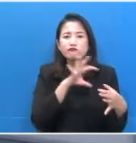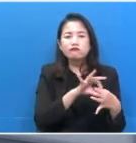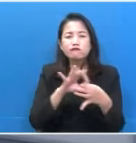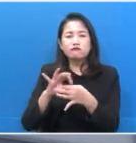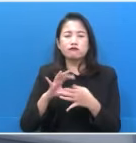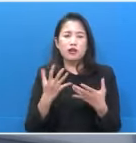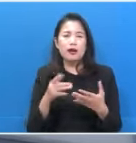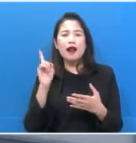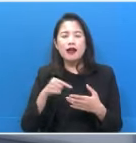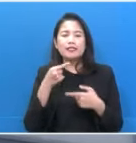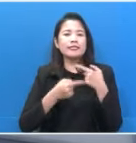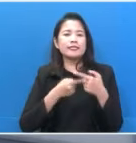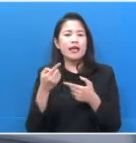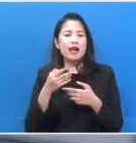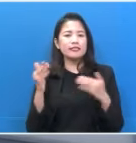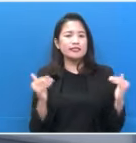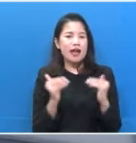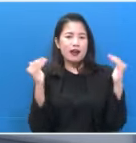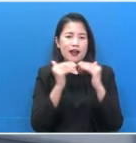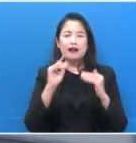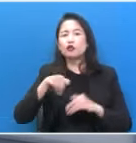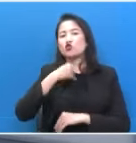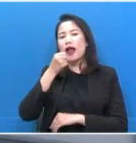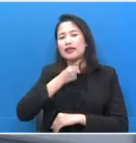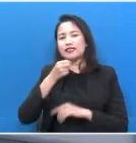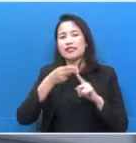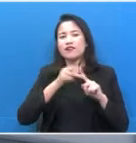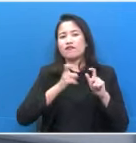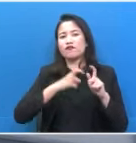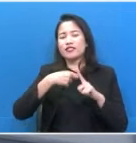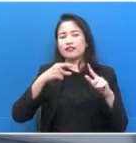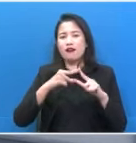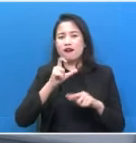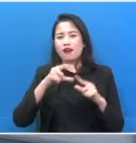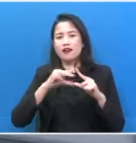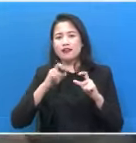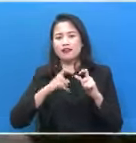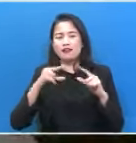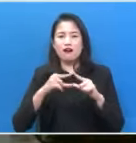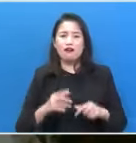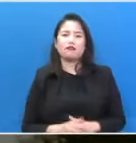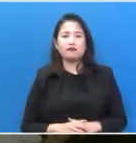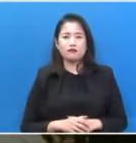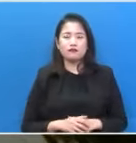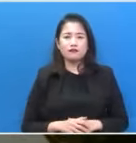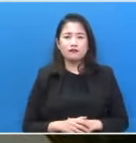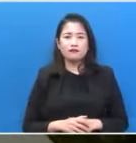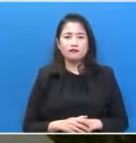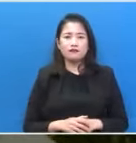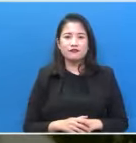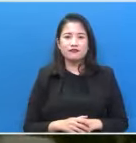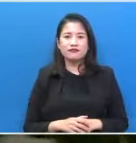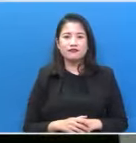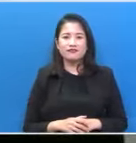Lengkapnya dalam ulasan istana bersama jurnalis Kompas TV, Friska Clarissa. Now, development